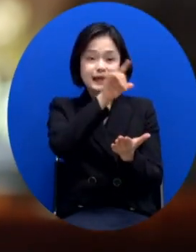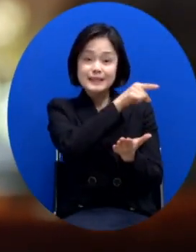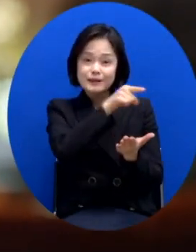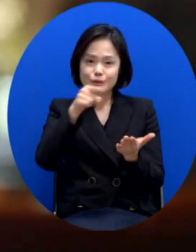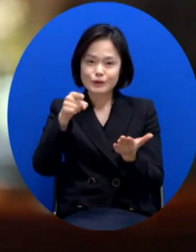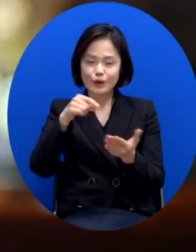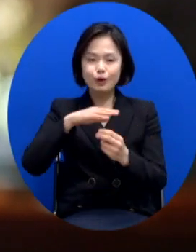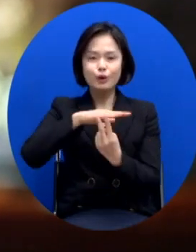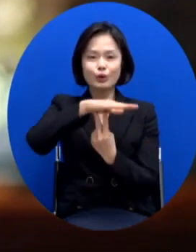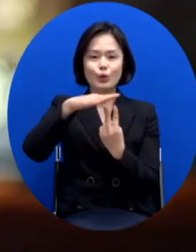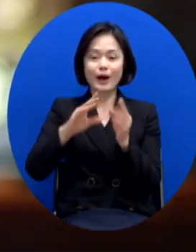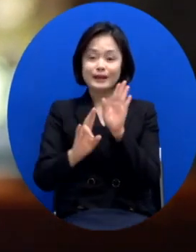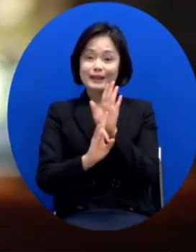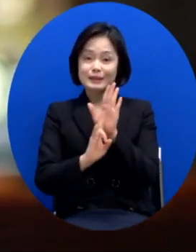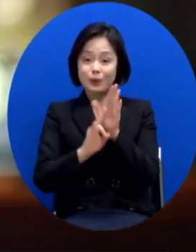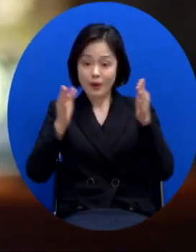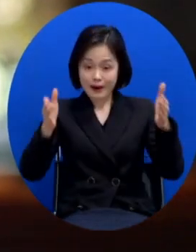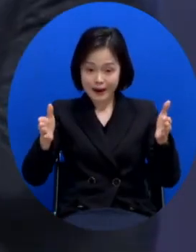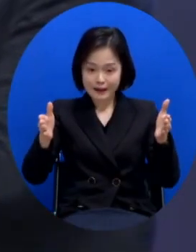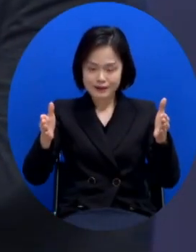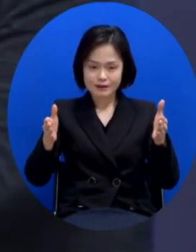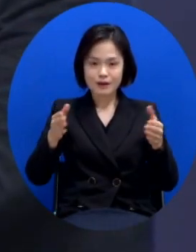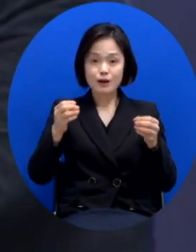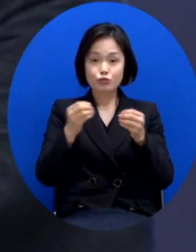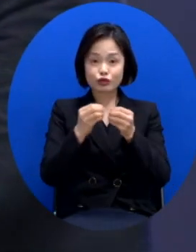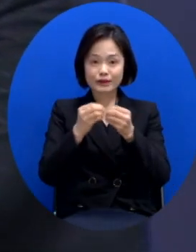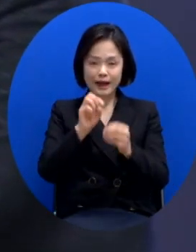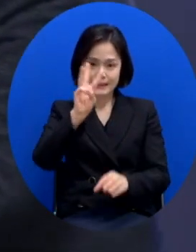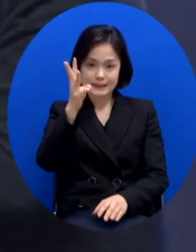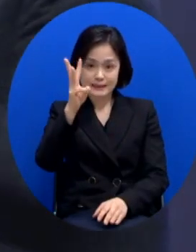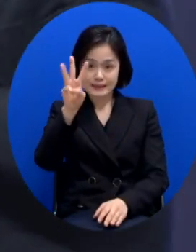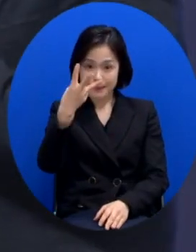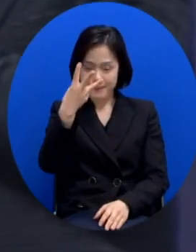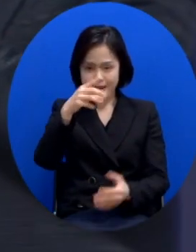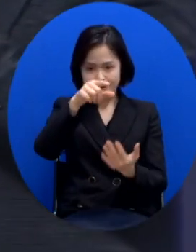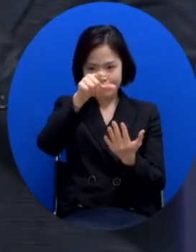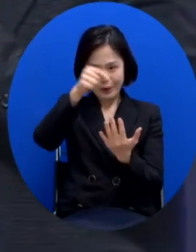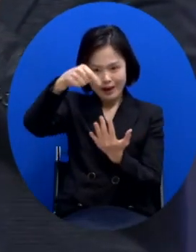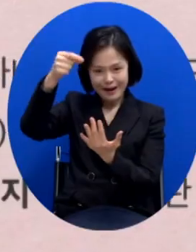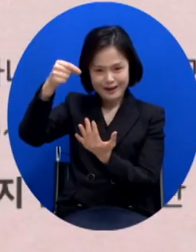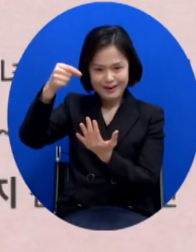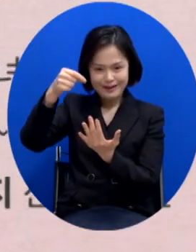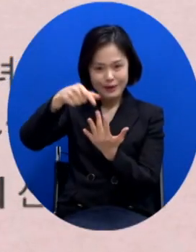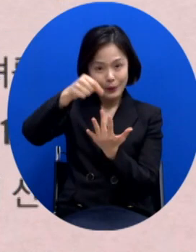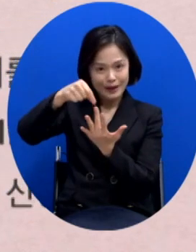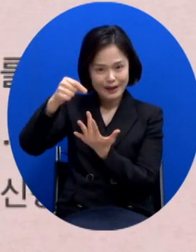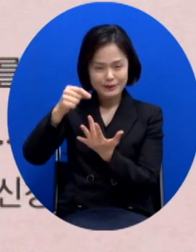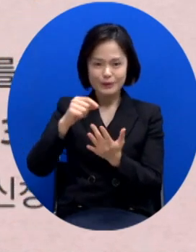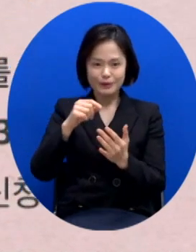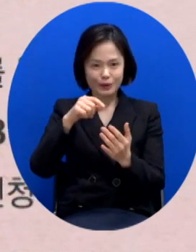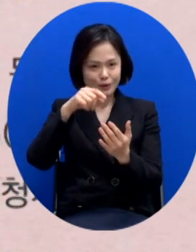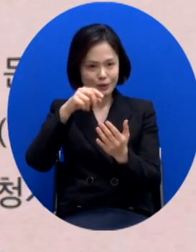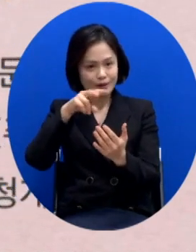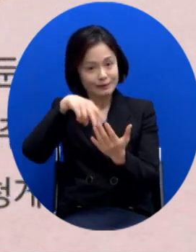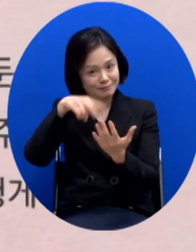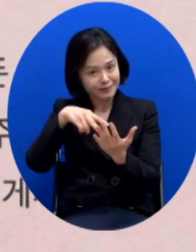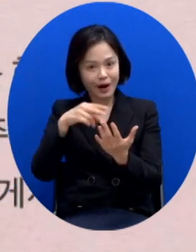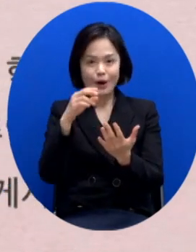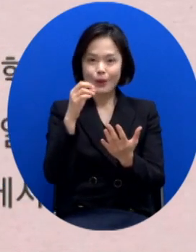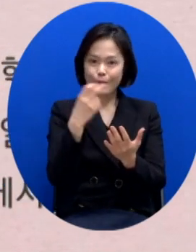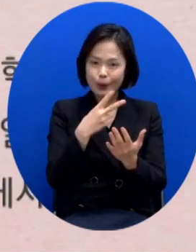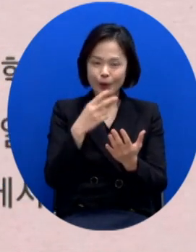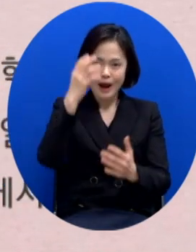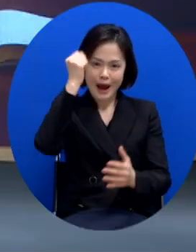핵심 309 저를 함께 읽고 묵상하며 정리했습니다 아울러 초 중 고 자녀 들의 성경 책 구입을 위해